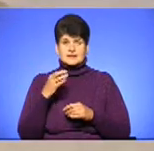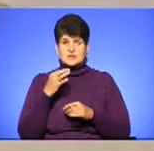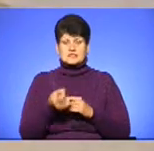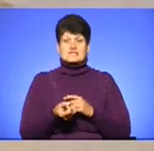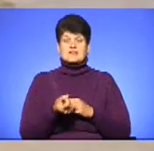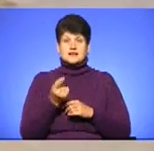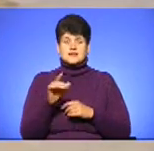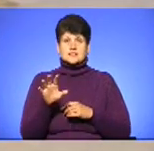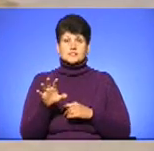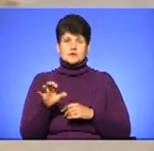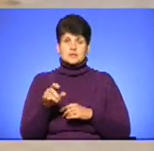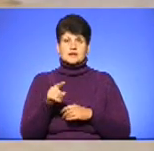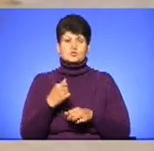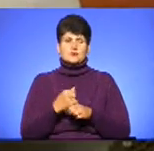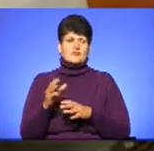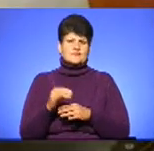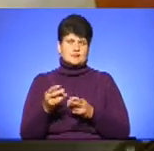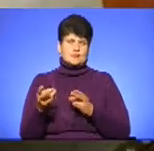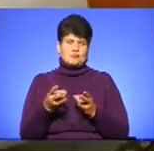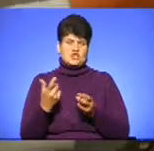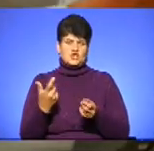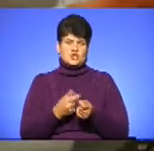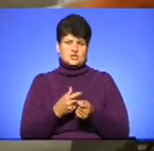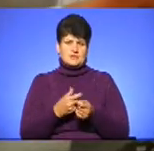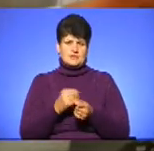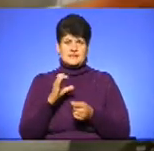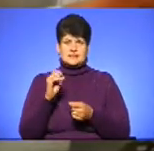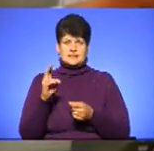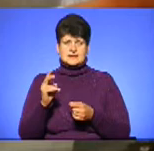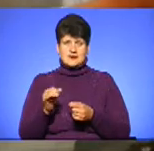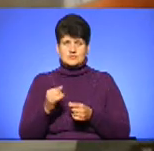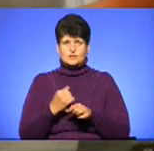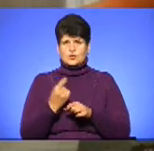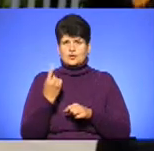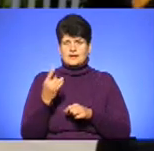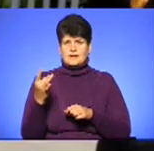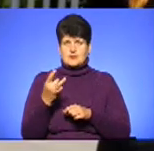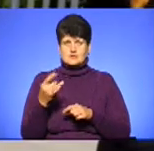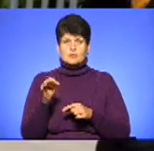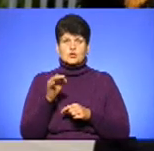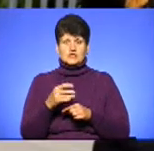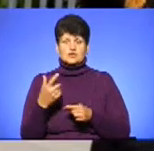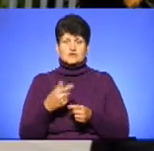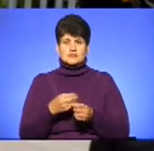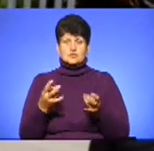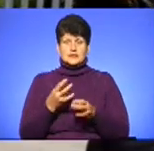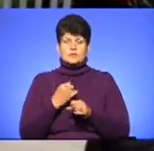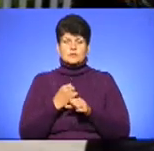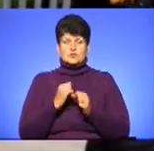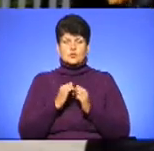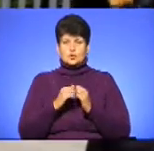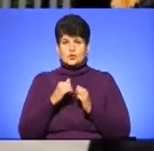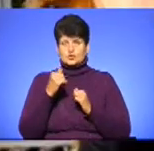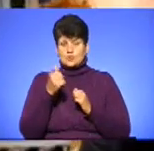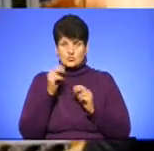собака, їй зробили усі необхідні щеплення. Від сказу щепили лише один раз. Про те, що вакцинацію потрібно проводити щороку,